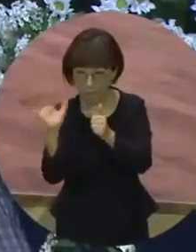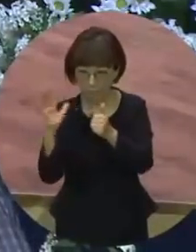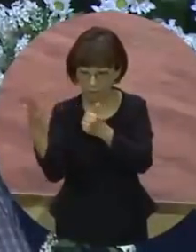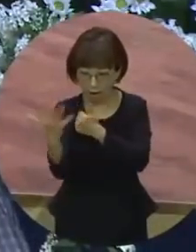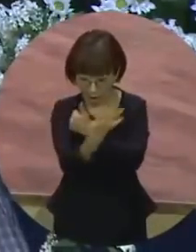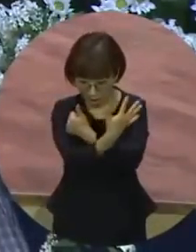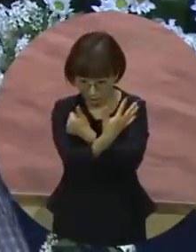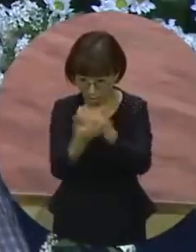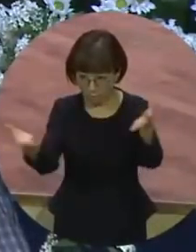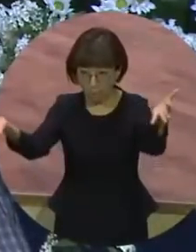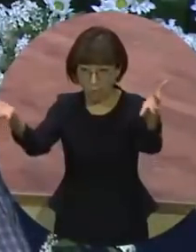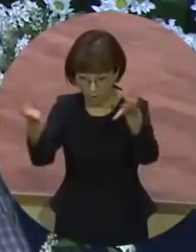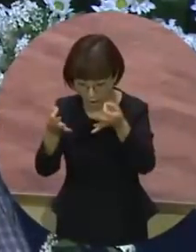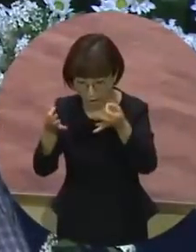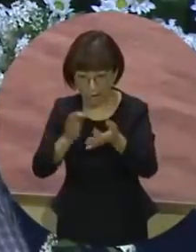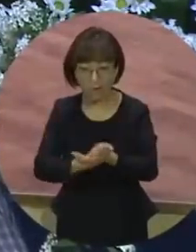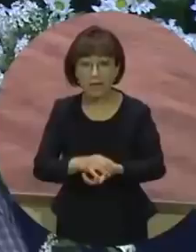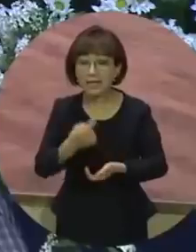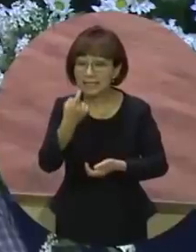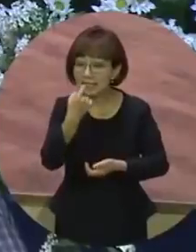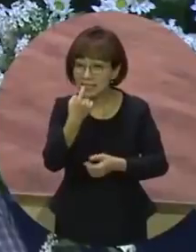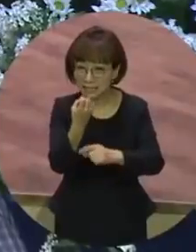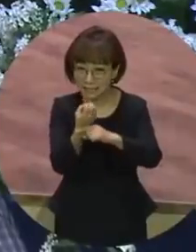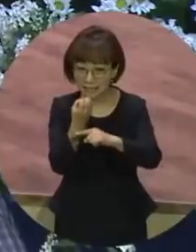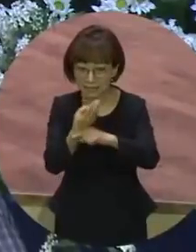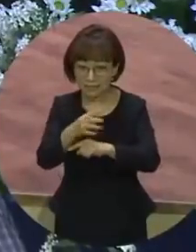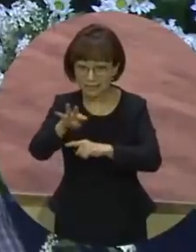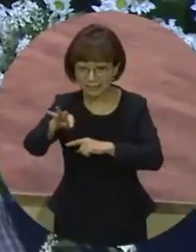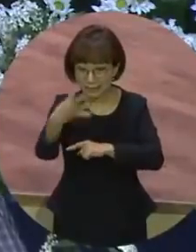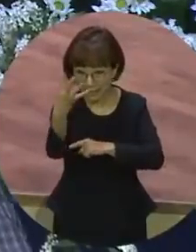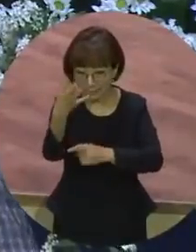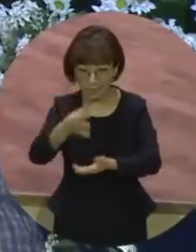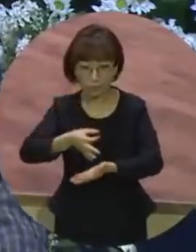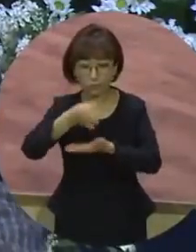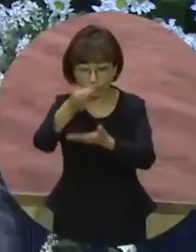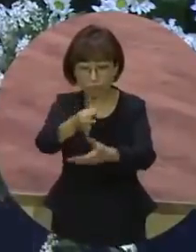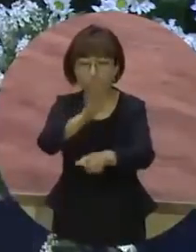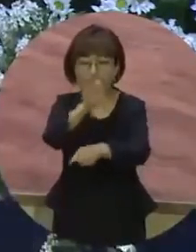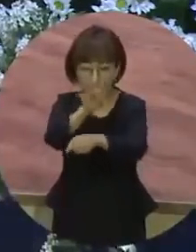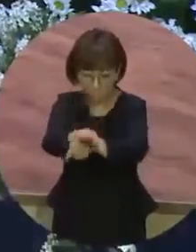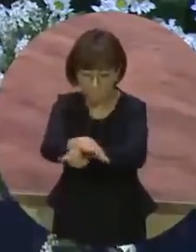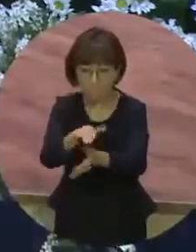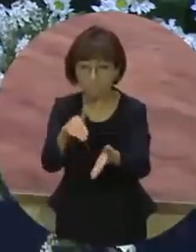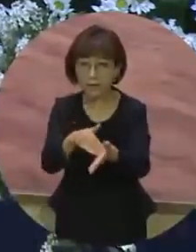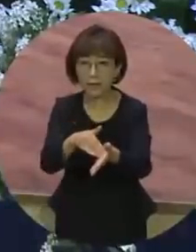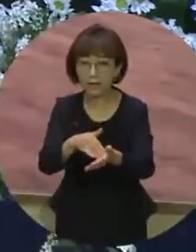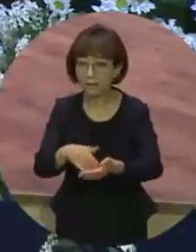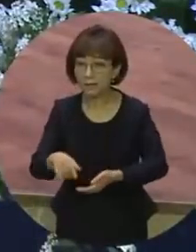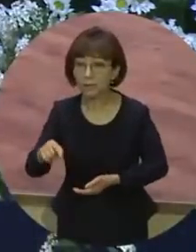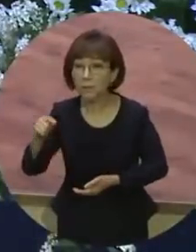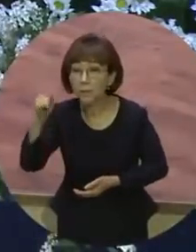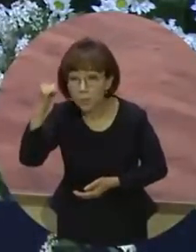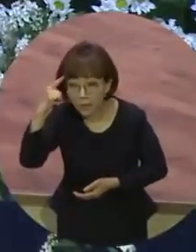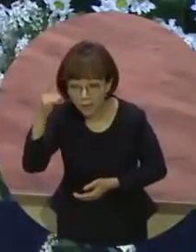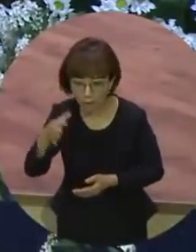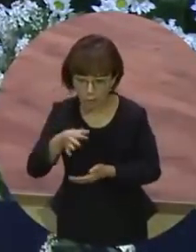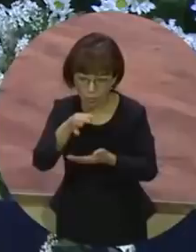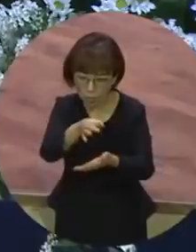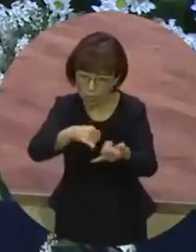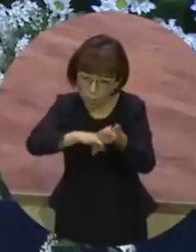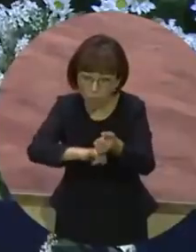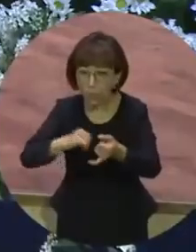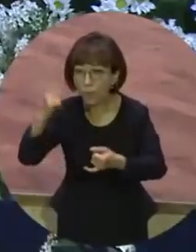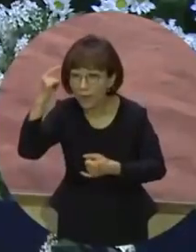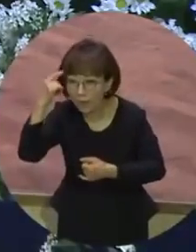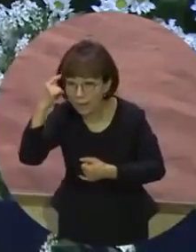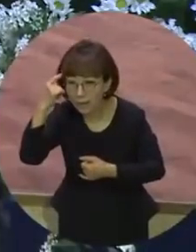400세겔를 주고 그렇게 막벨라 굴을 사버립니다. 자, 아브라함이 이렇게 하는 그 이유가 뭐냐,